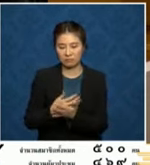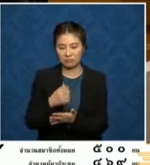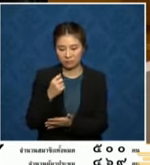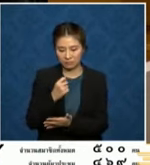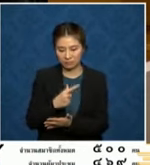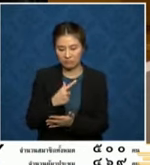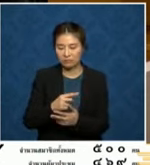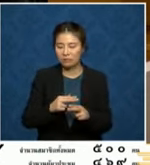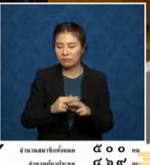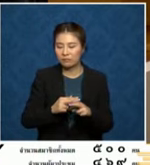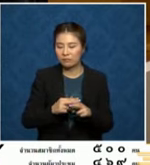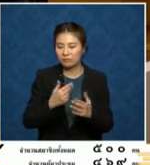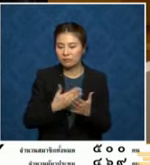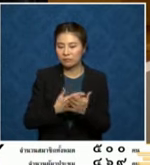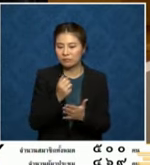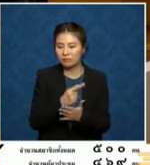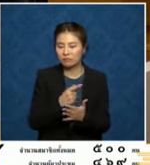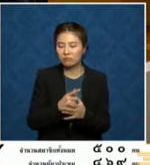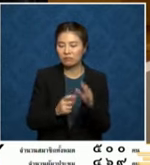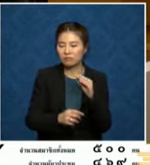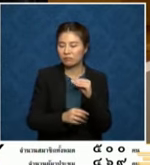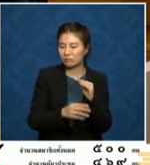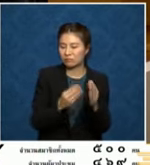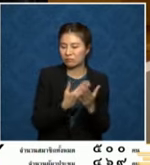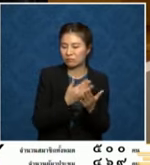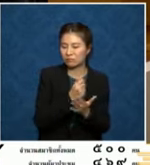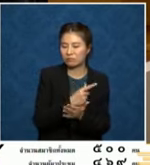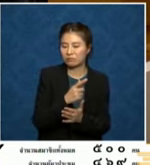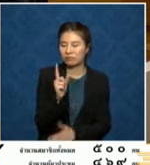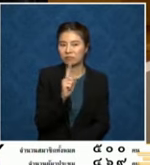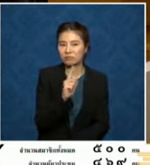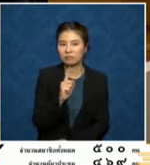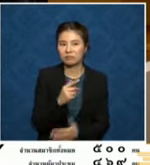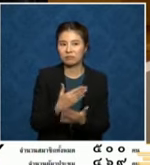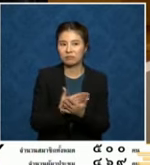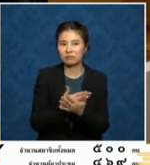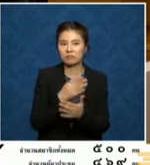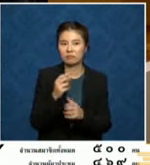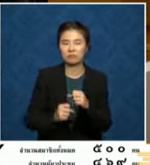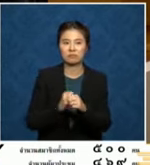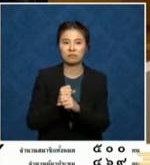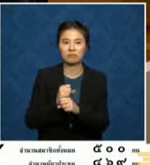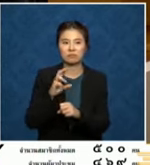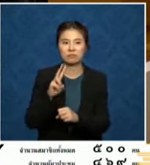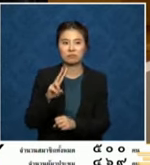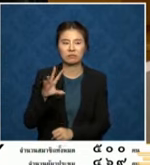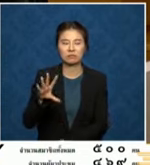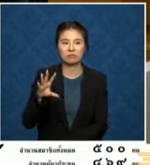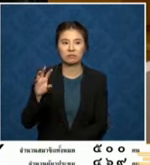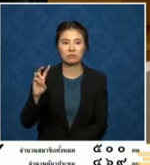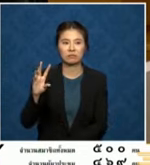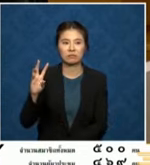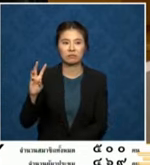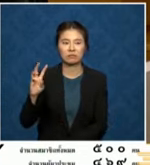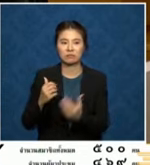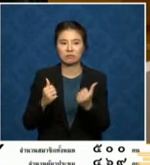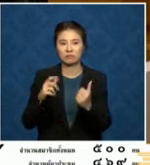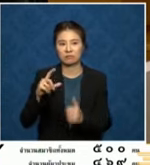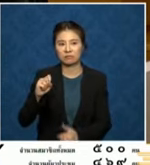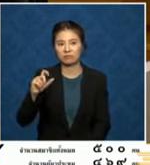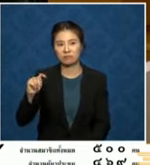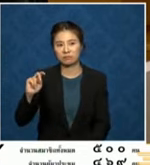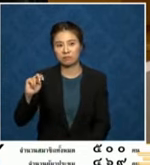ยังไงเราไม่เห็นในชั้นกรรมาธิการในตอนงบ66ซึ่งสตง.ยังไม่ได้รับ